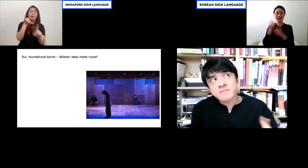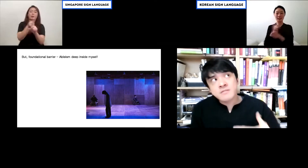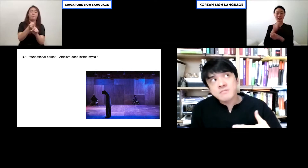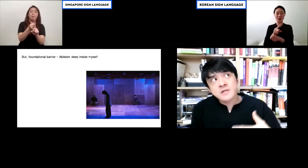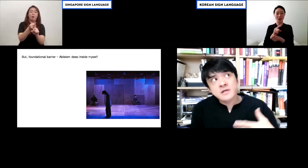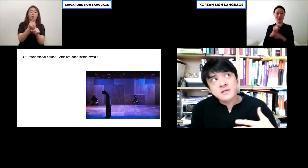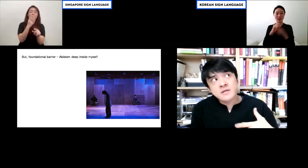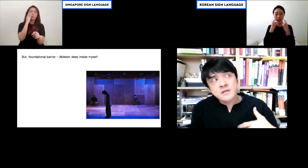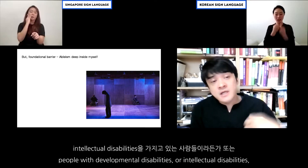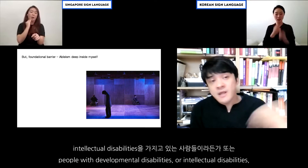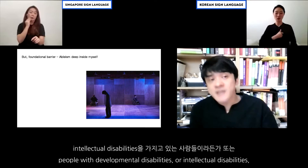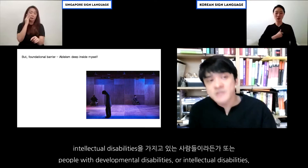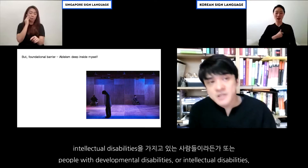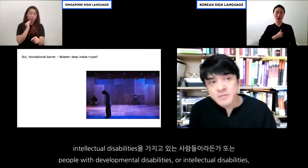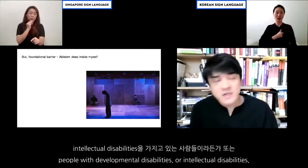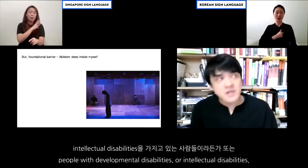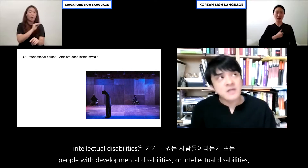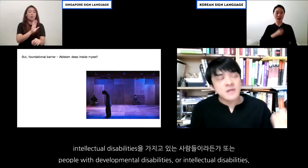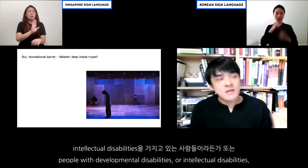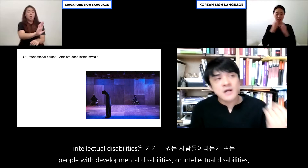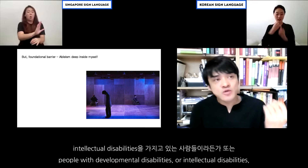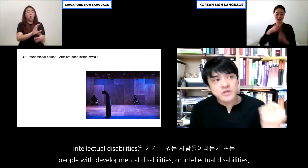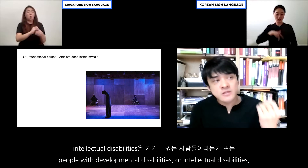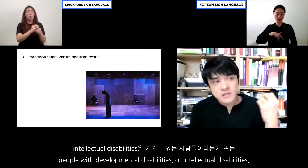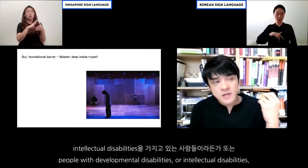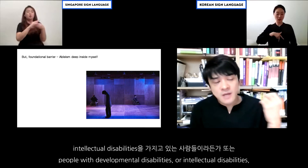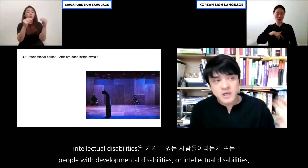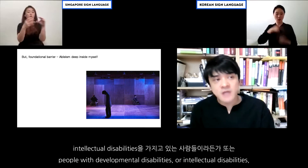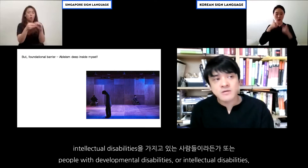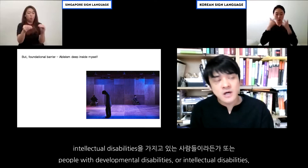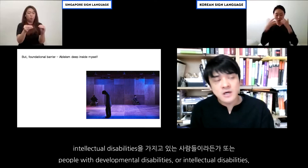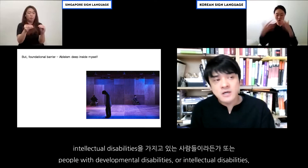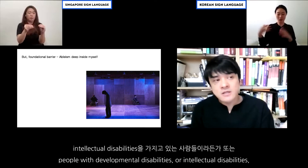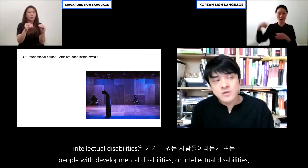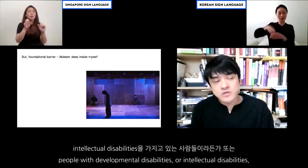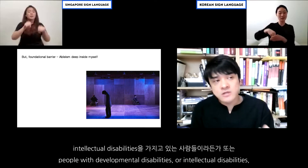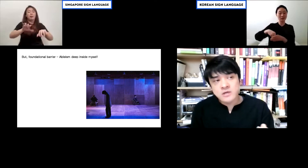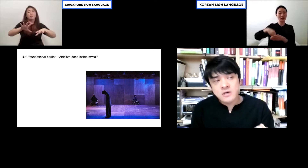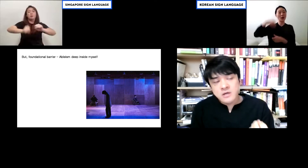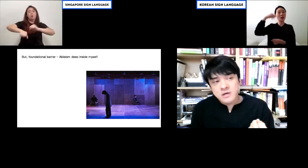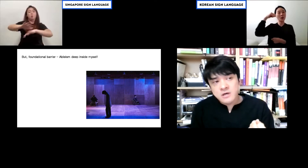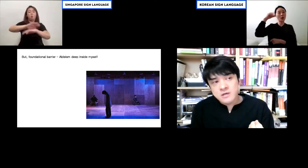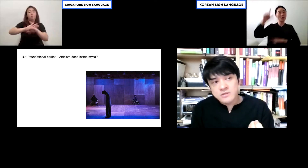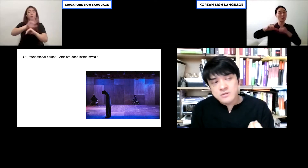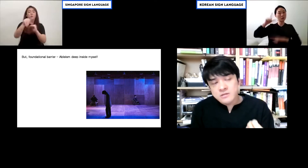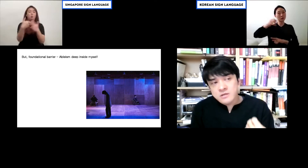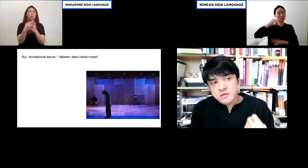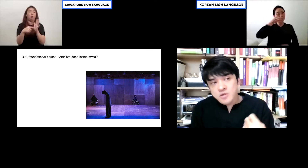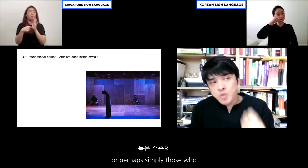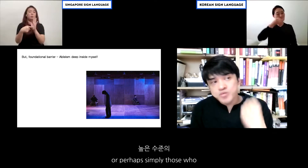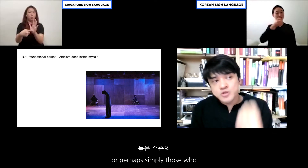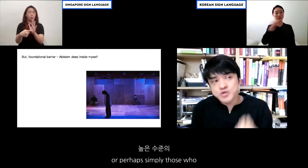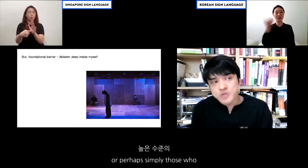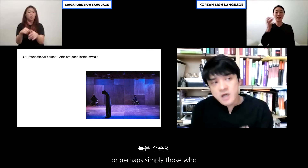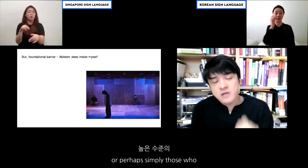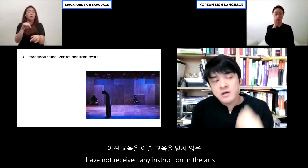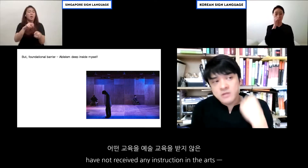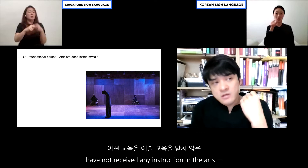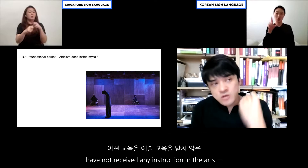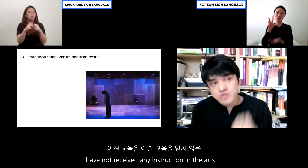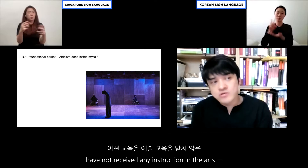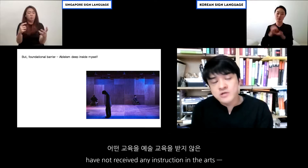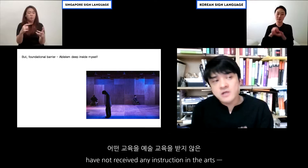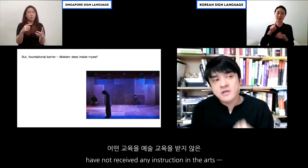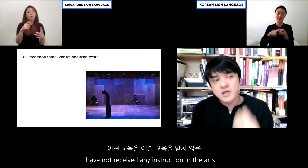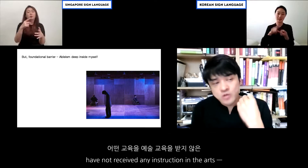발달장애인들, intellectual disability를 가지고 있는 사람들이라든가 또는 높은 수준의